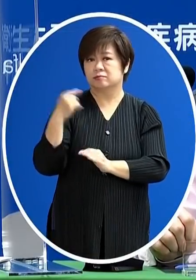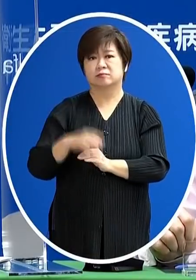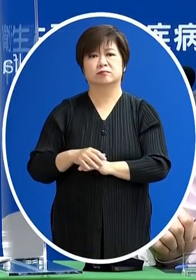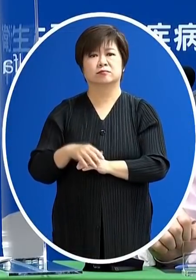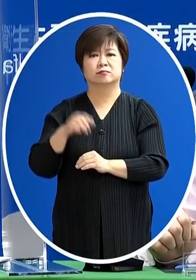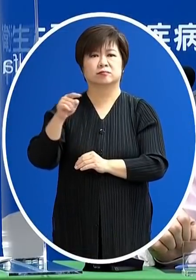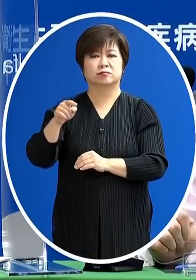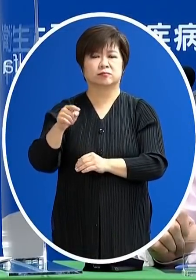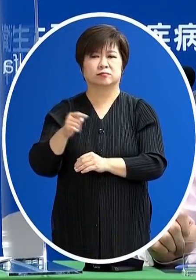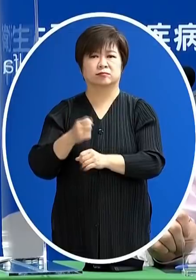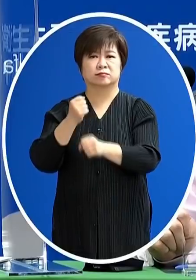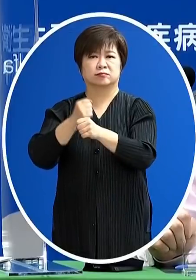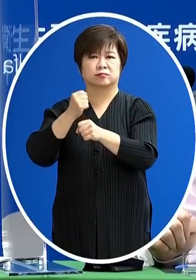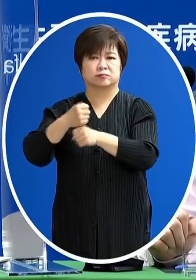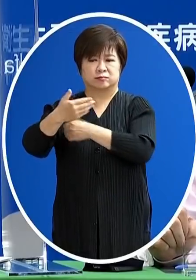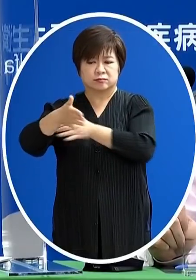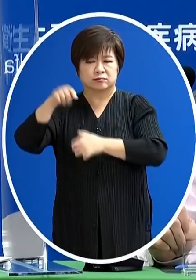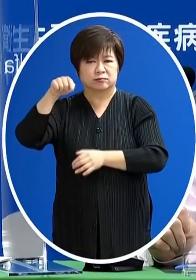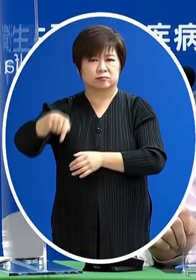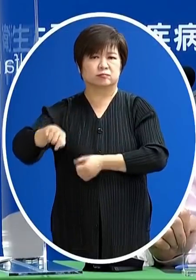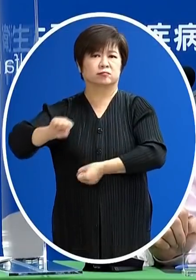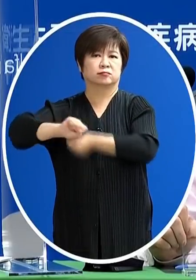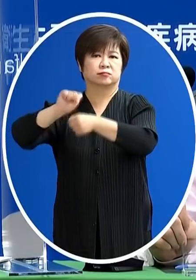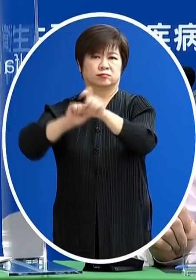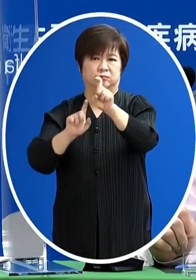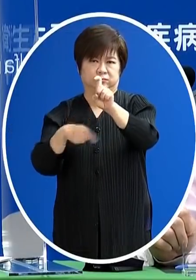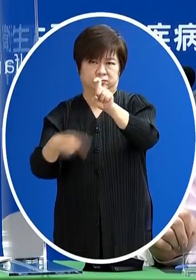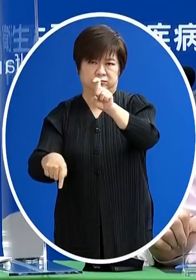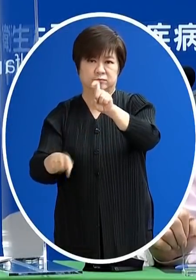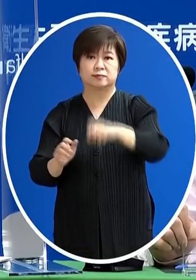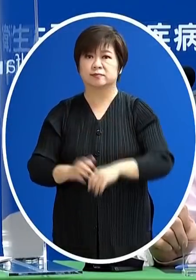的工作室也增加了10例。